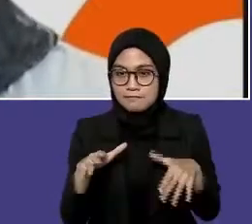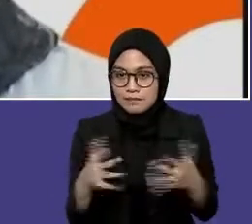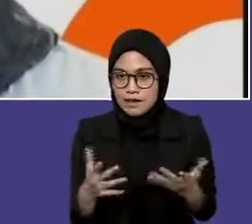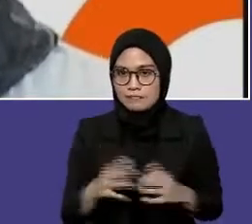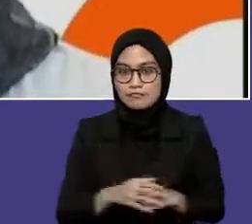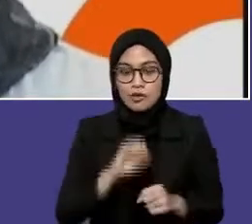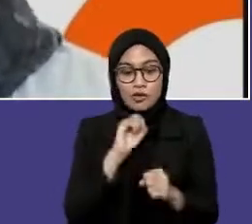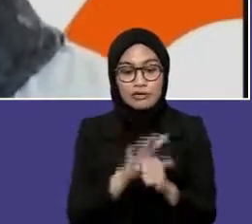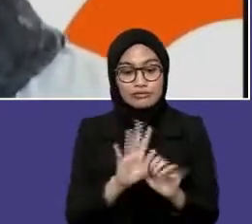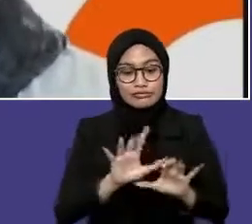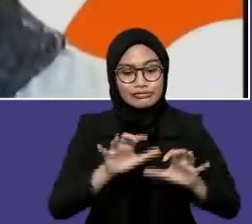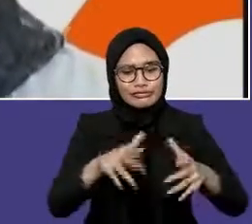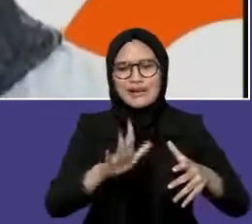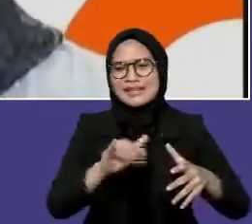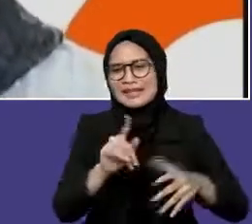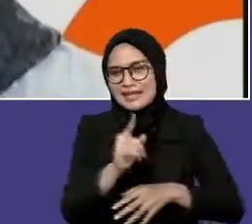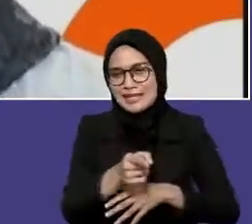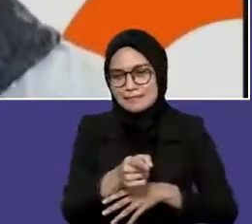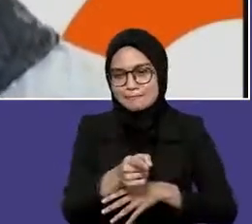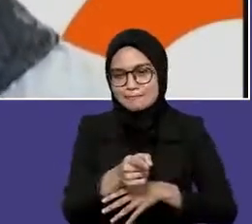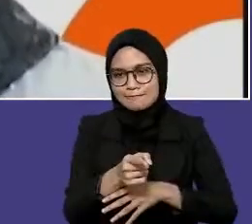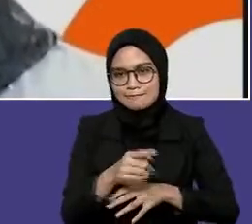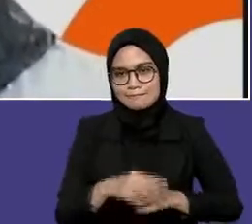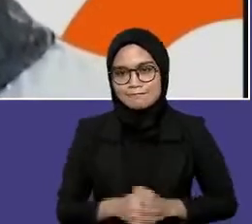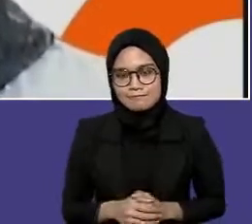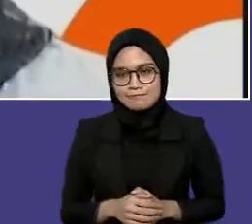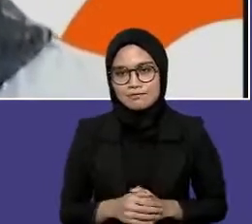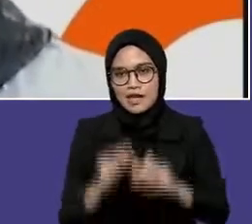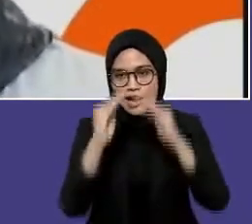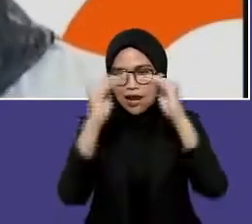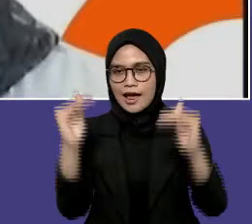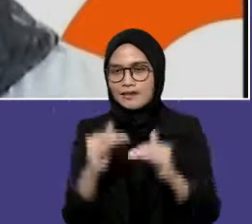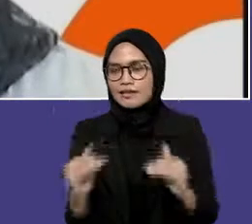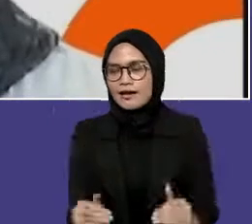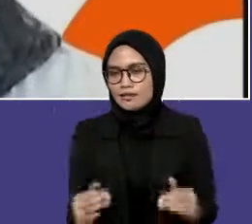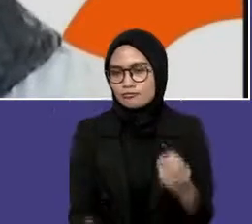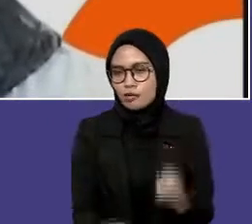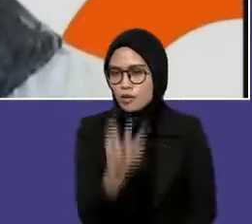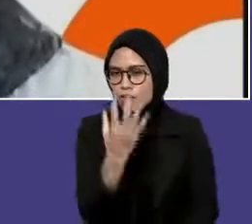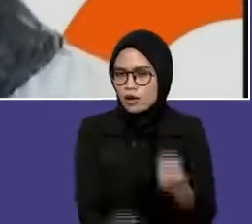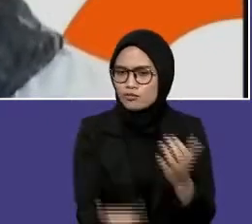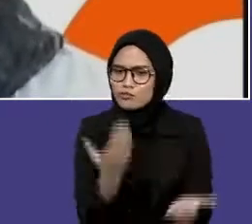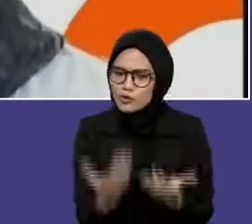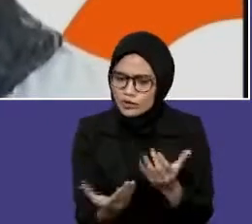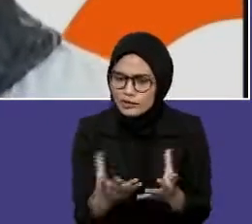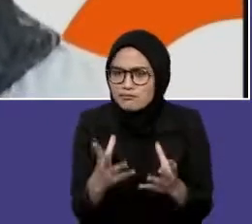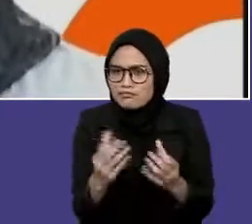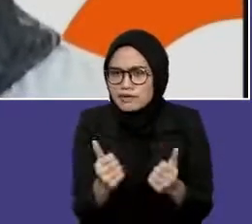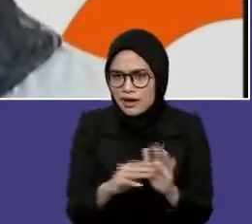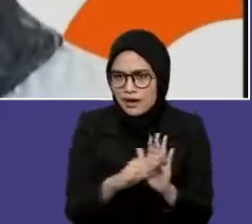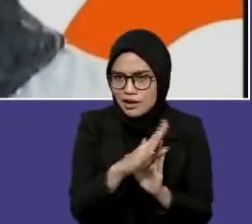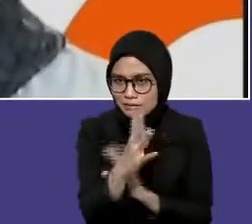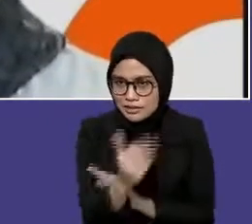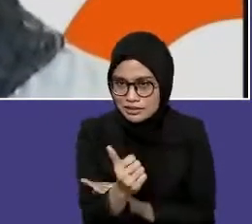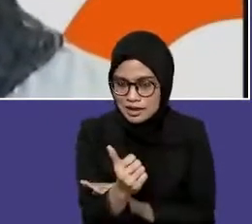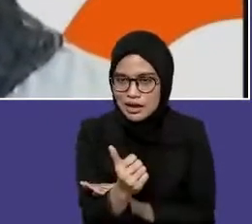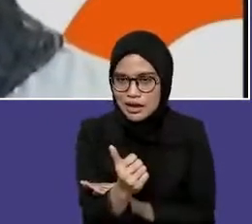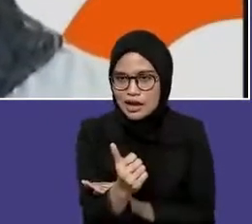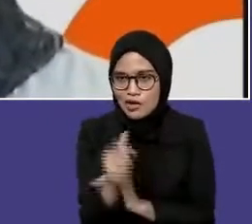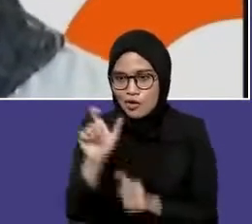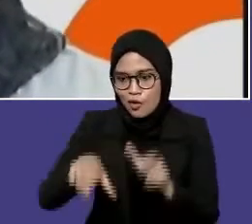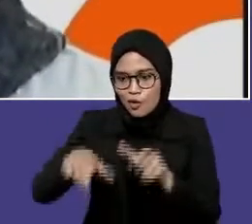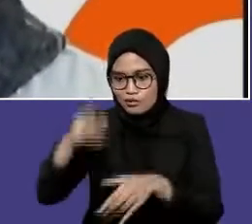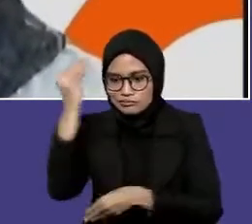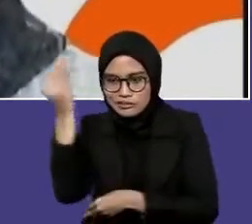bahwa pandemik ini masih bersama kita. Natal dan Tahun Baru ada kecenderungan terjadi peningkatan mobilitas, dan tentunya